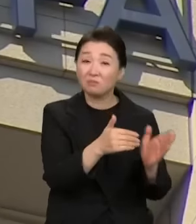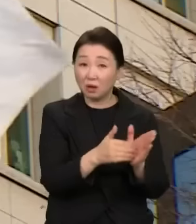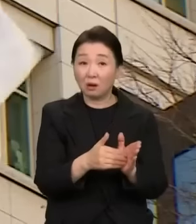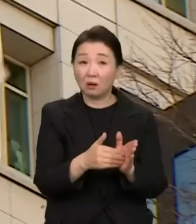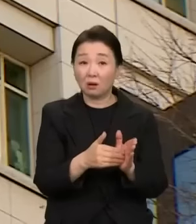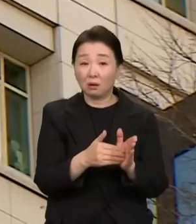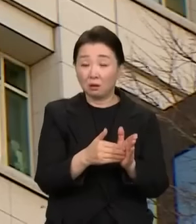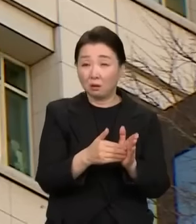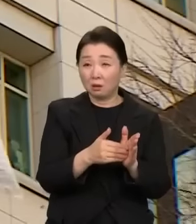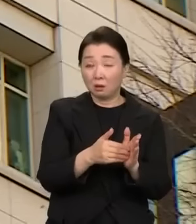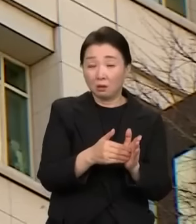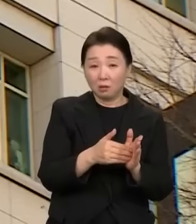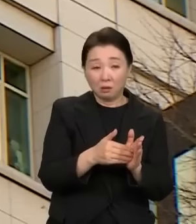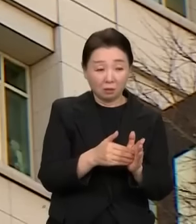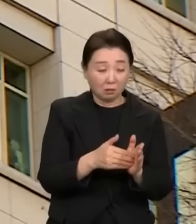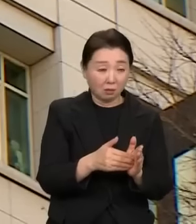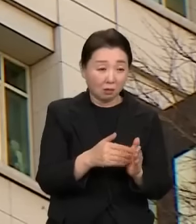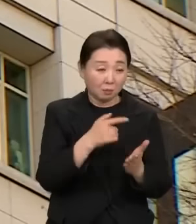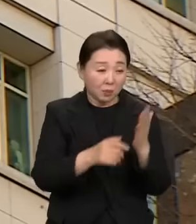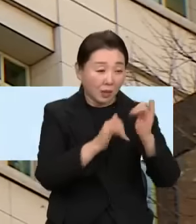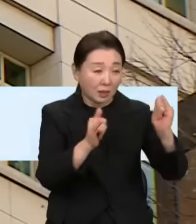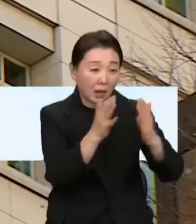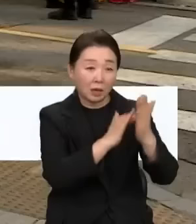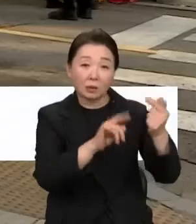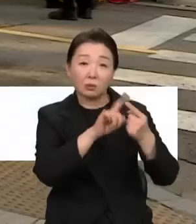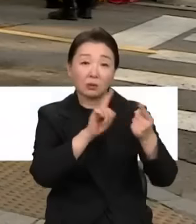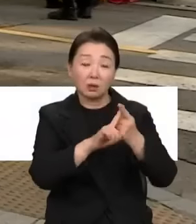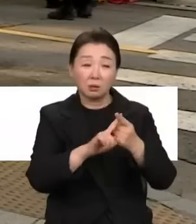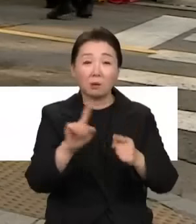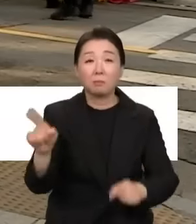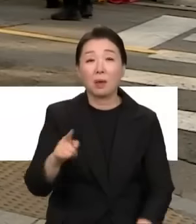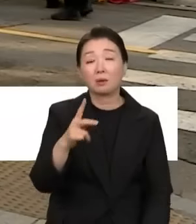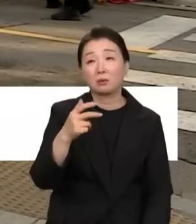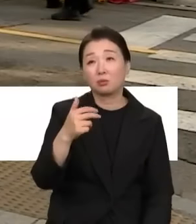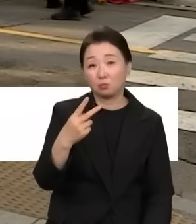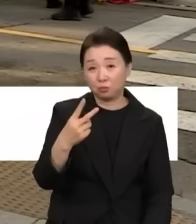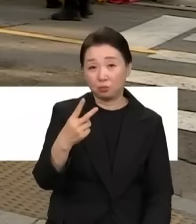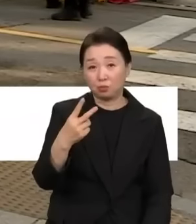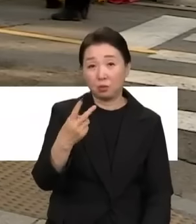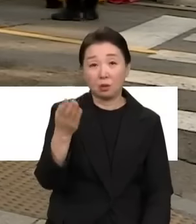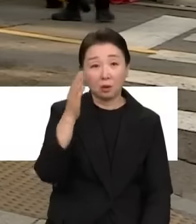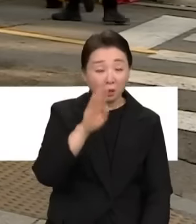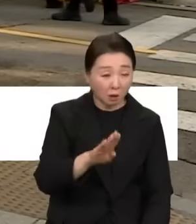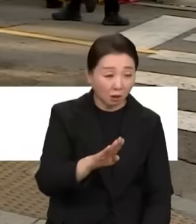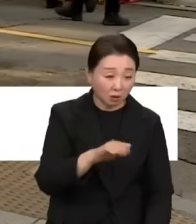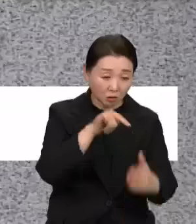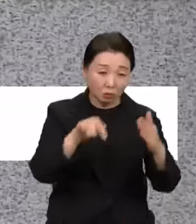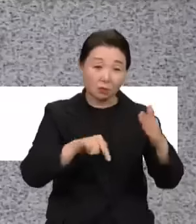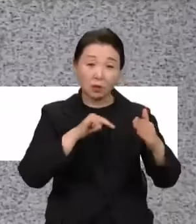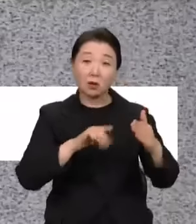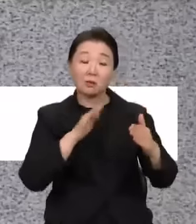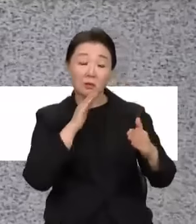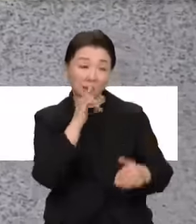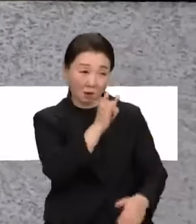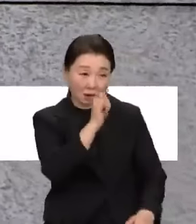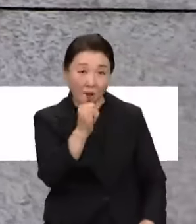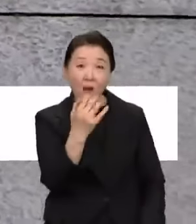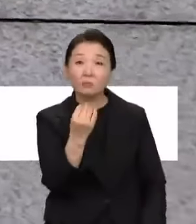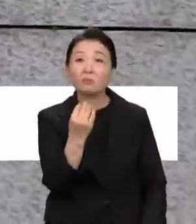우리 정부가 확보하고 있는 피해자와 유가족은 152명. 그런데 이 중에서도 실제 연락한